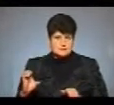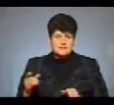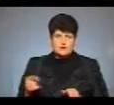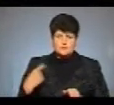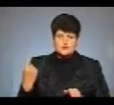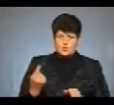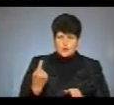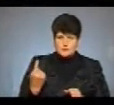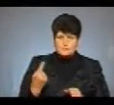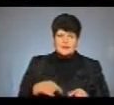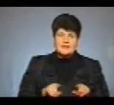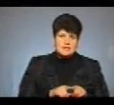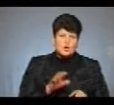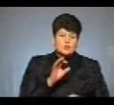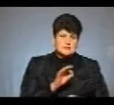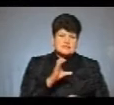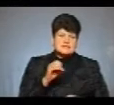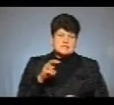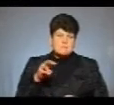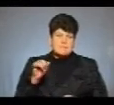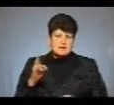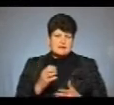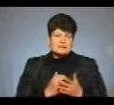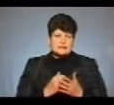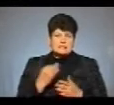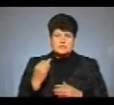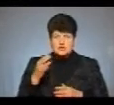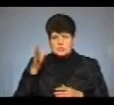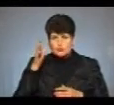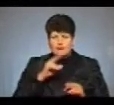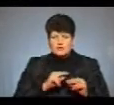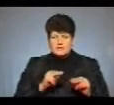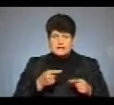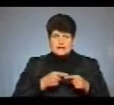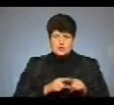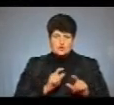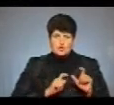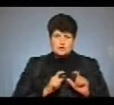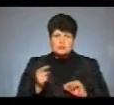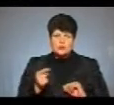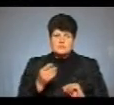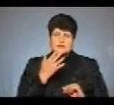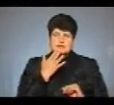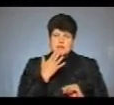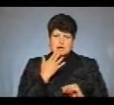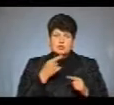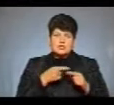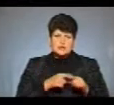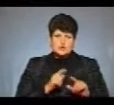Тернопільській області та Олександр Семенів, кандидат історичних наук, викладач технічного коледжу Тернопільського національного